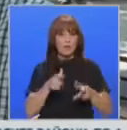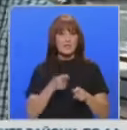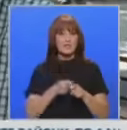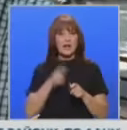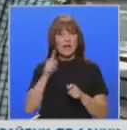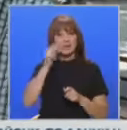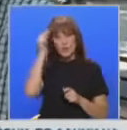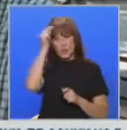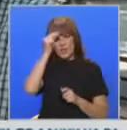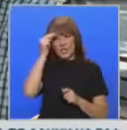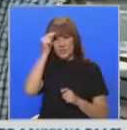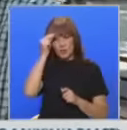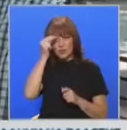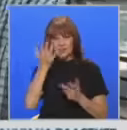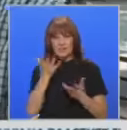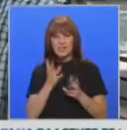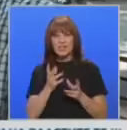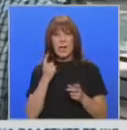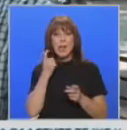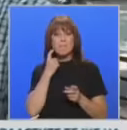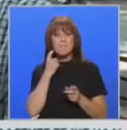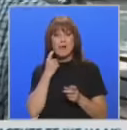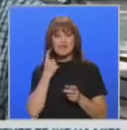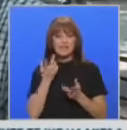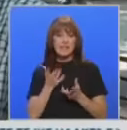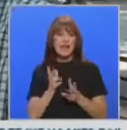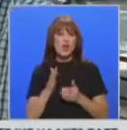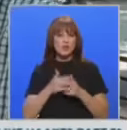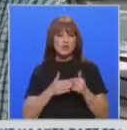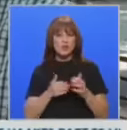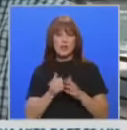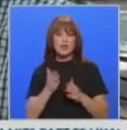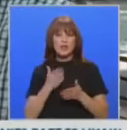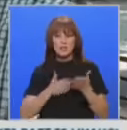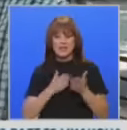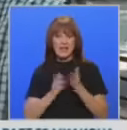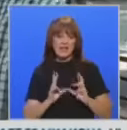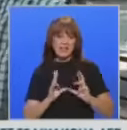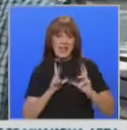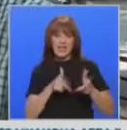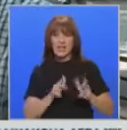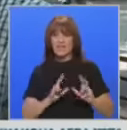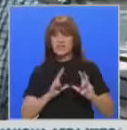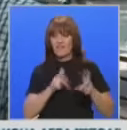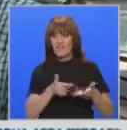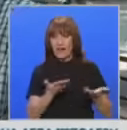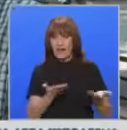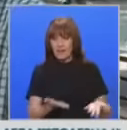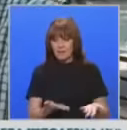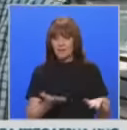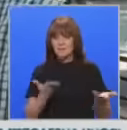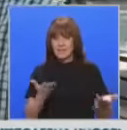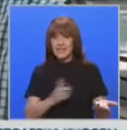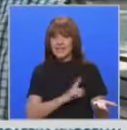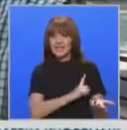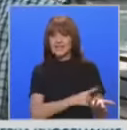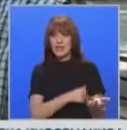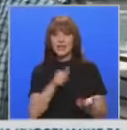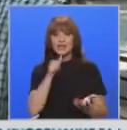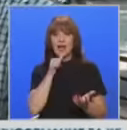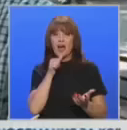бентове, именно такива бокуци, строителни материали, които се изхвърлят в деретата. Отприщва се тази вода и с огромна сила